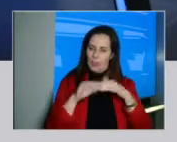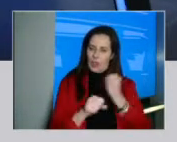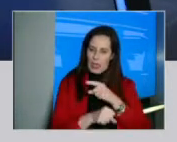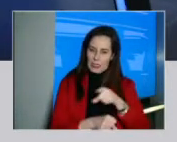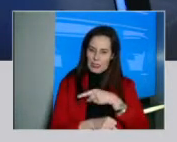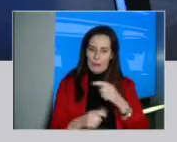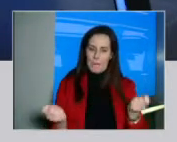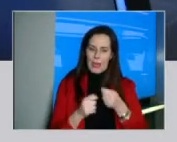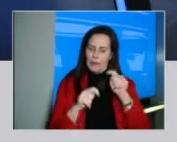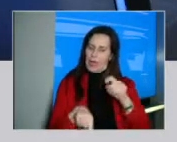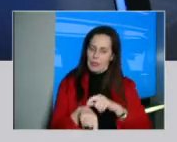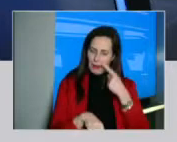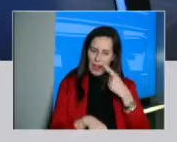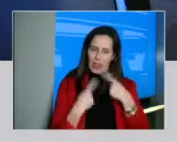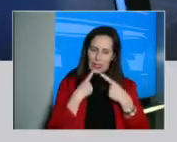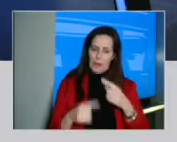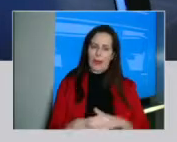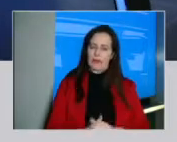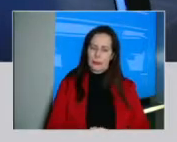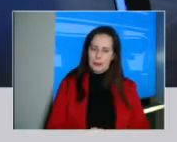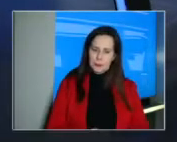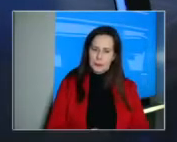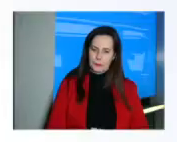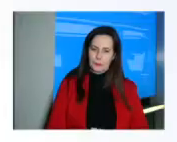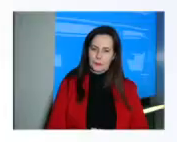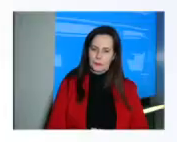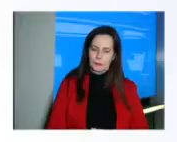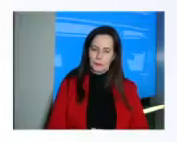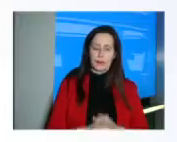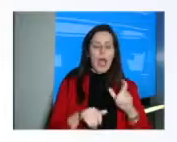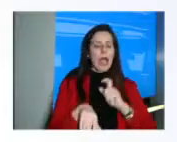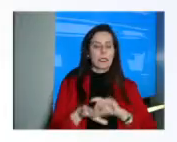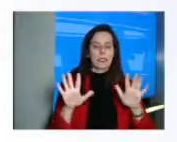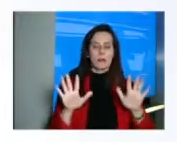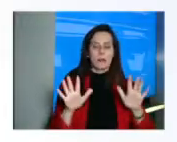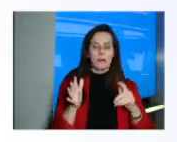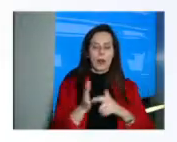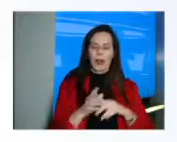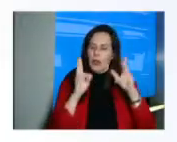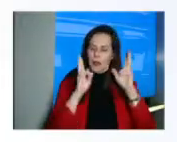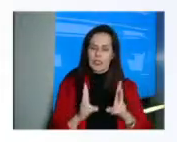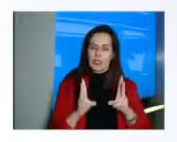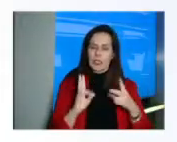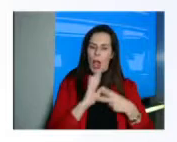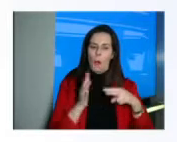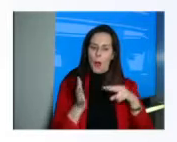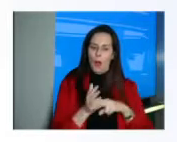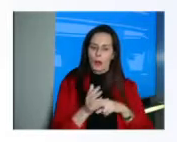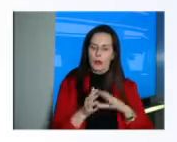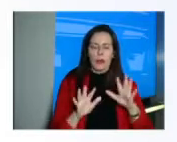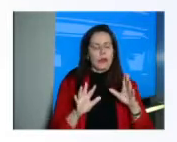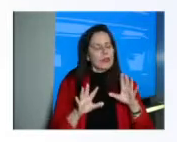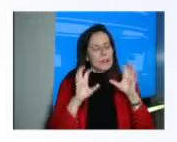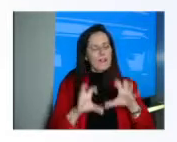אתם בקמפיין הגיע הזמן, ומיד אחר כך נדבר על כך. זמן לפזר את מסך העשן של פוליטיקאים שמשחקים על הפחדים